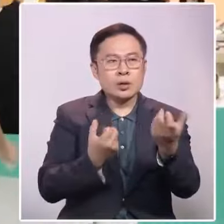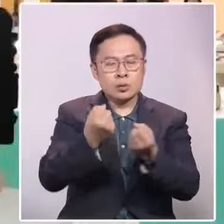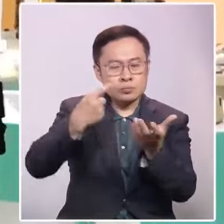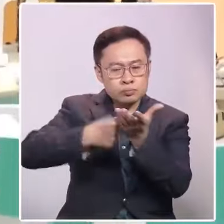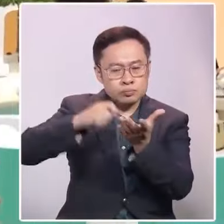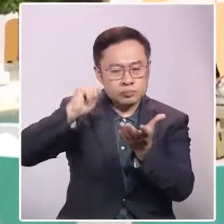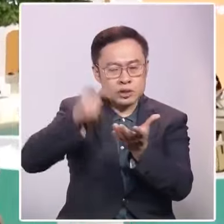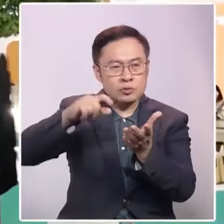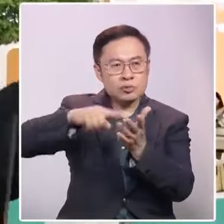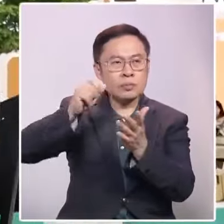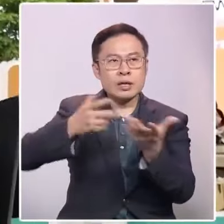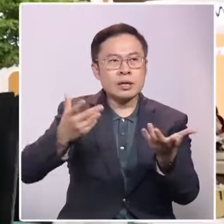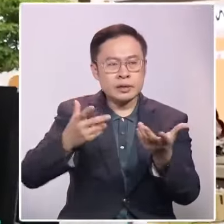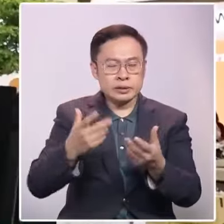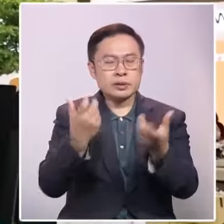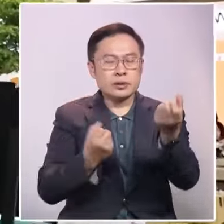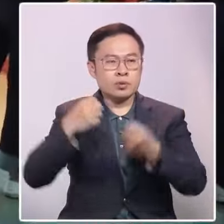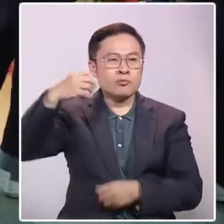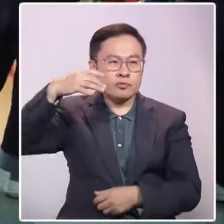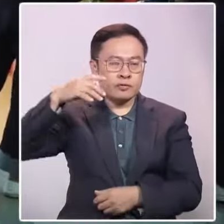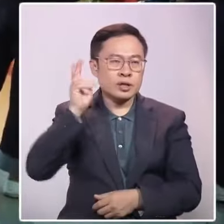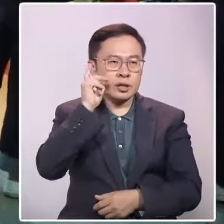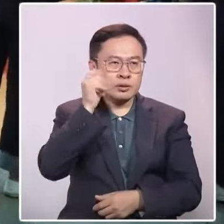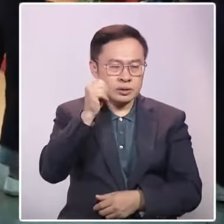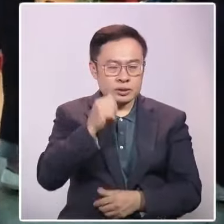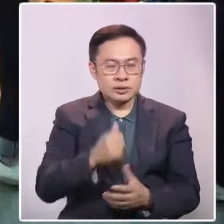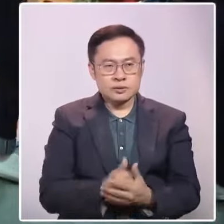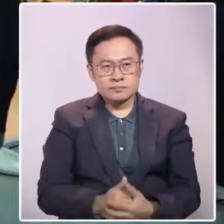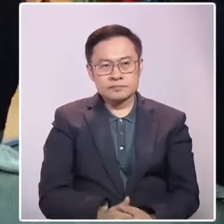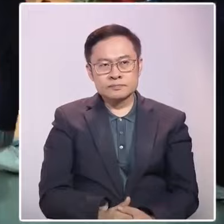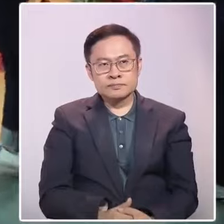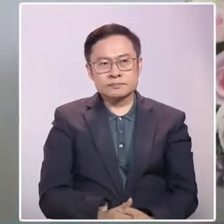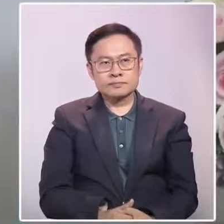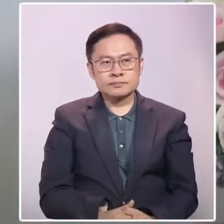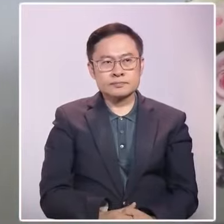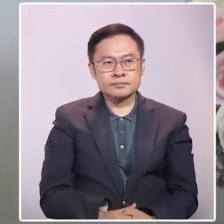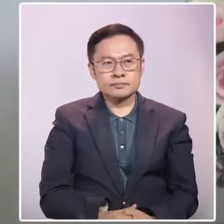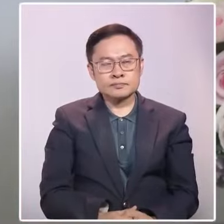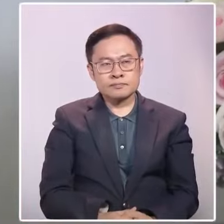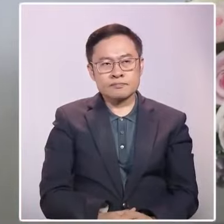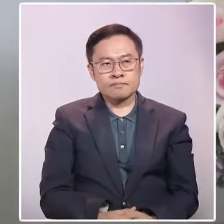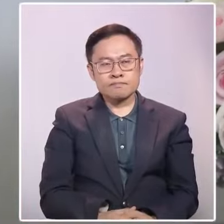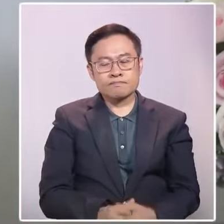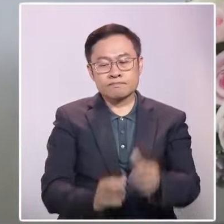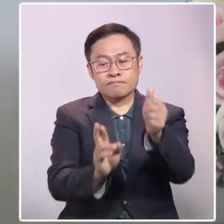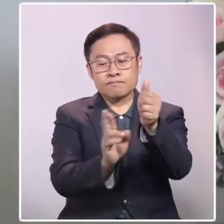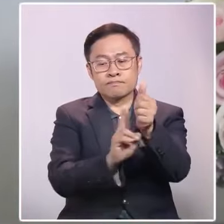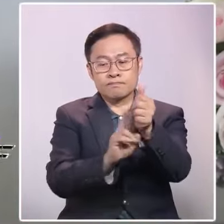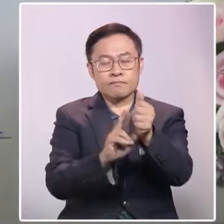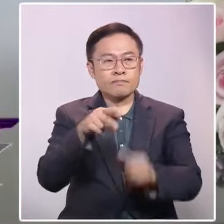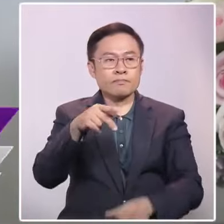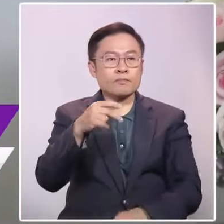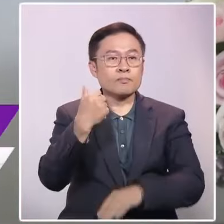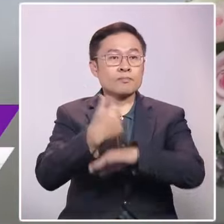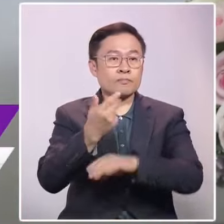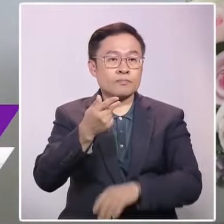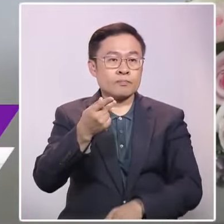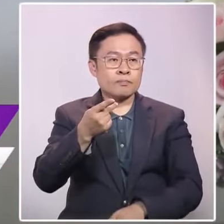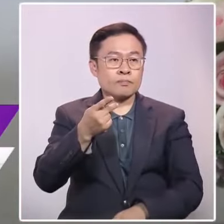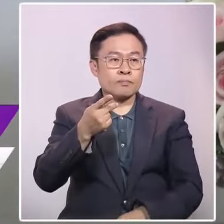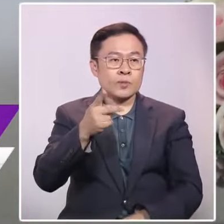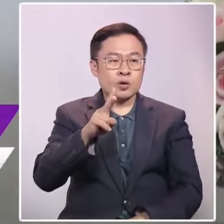าวดีนะสำหรับคนที่ขับขี่รถ EV นะครับ กรณีที่รถแบต